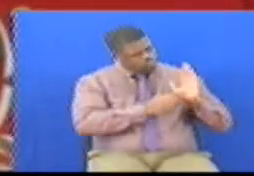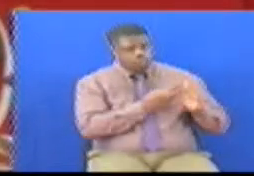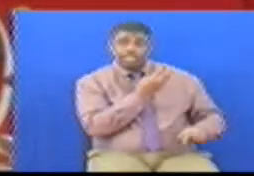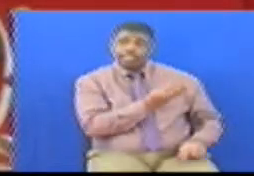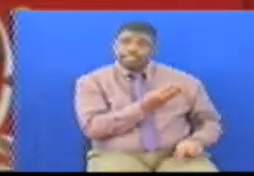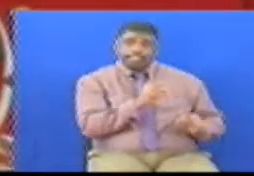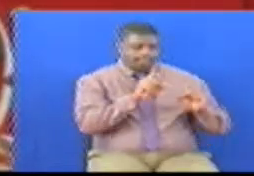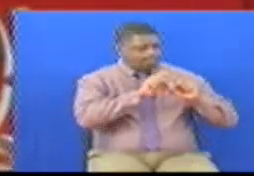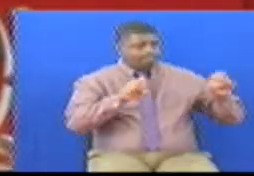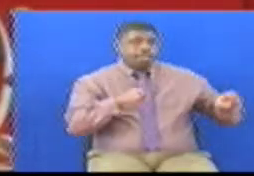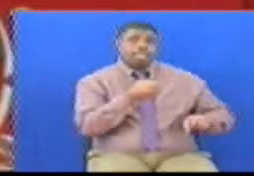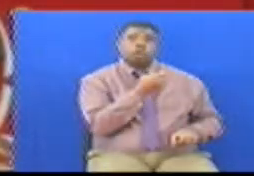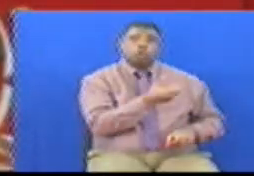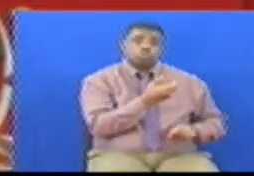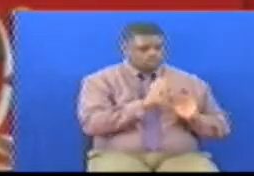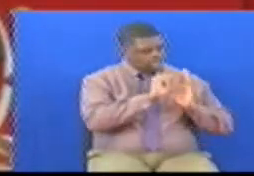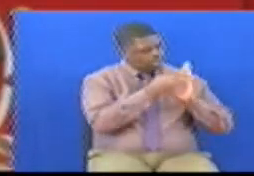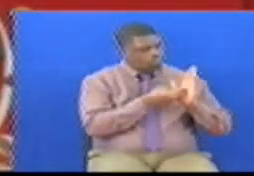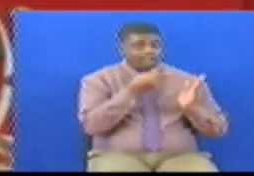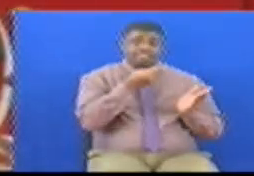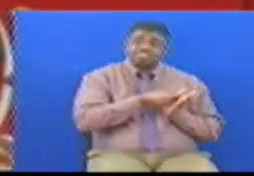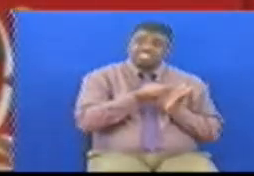ndogo ya kanuni za fedha za umma